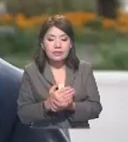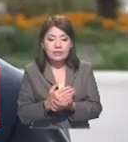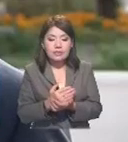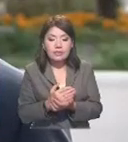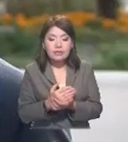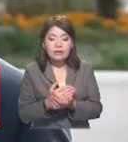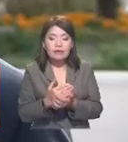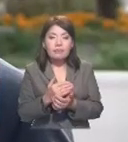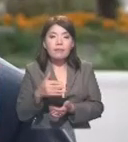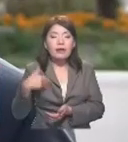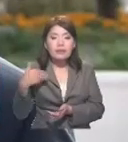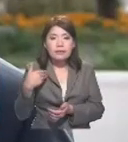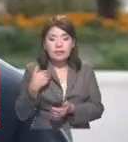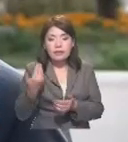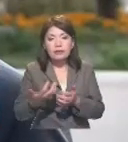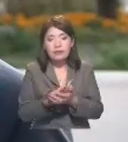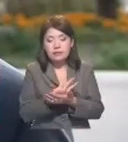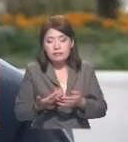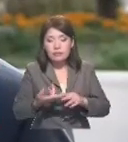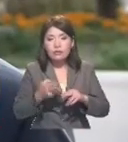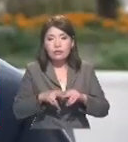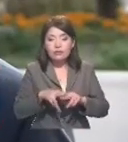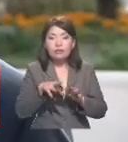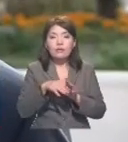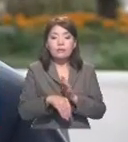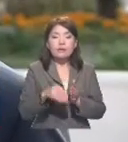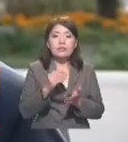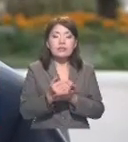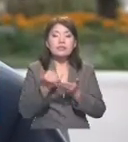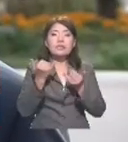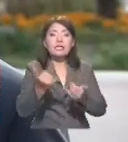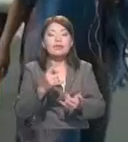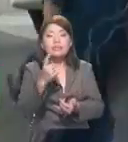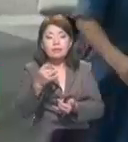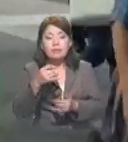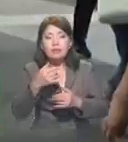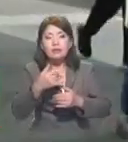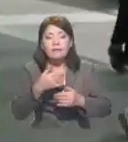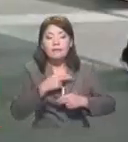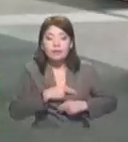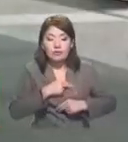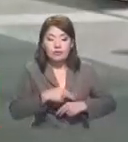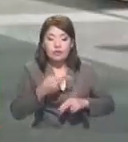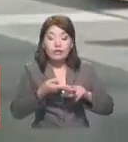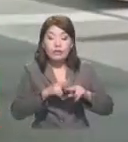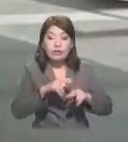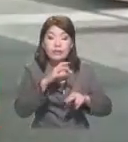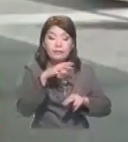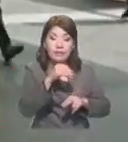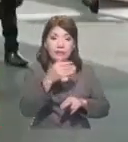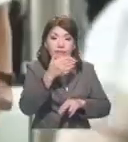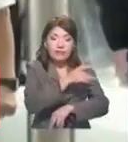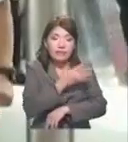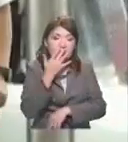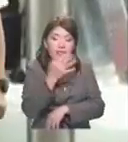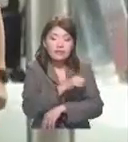залежей полезных ископаемых, ресурсов, которые мы также можем предложить для наших западных партнеров. Также иностранные СМИ заинтриговали нововведения в